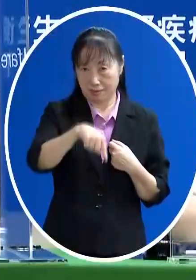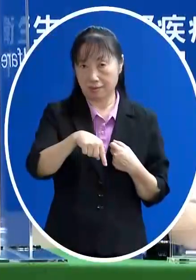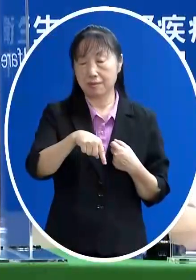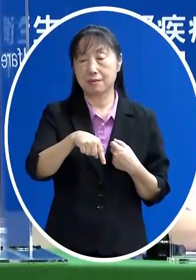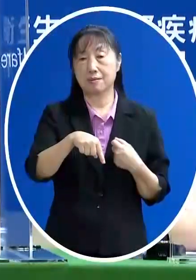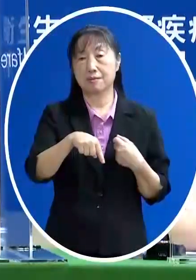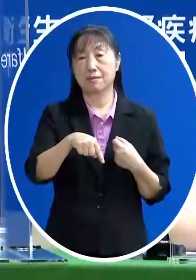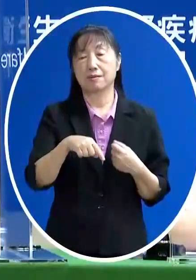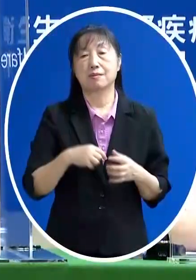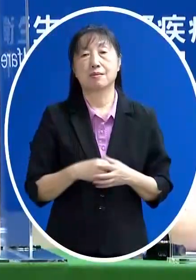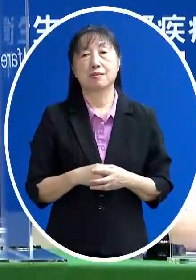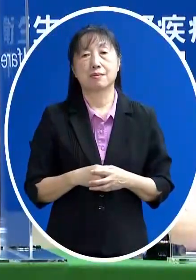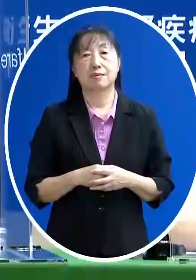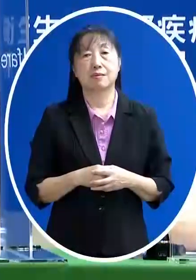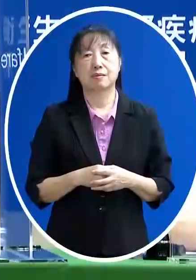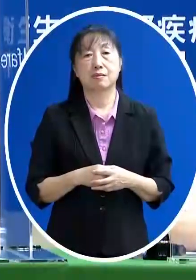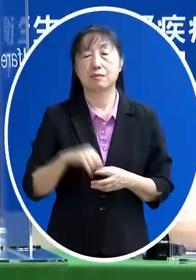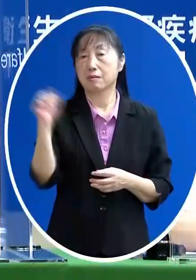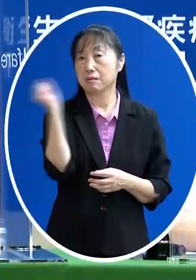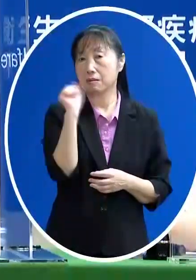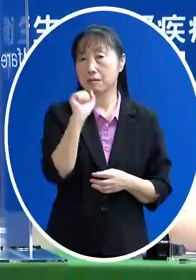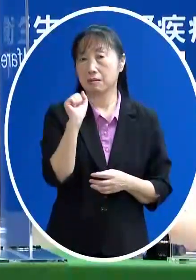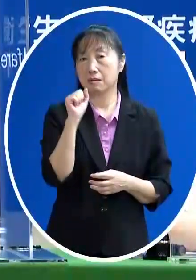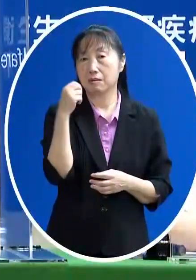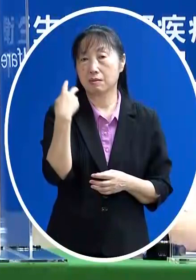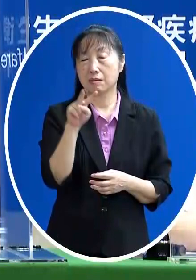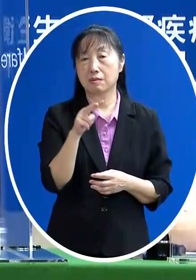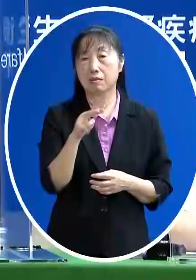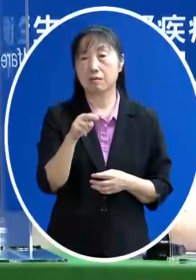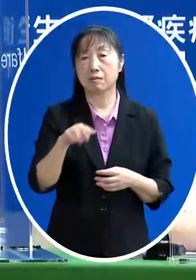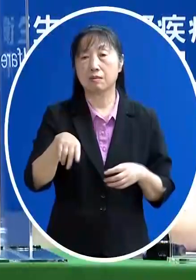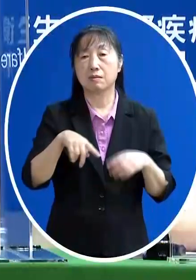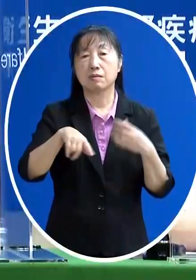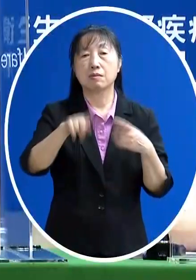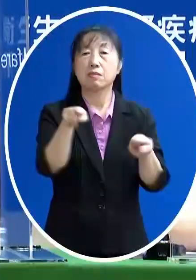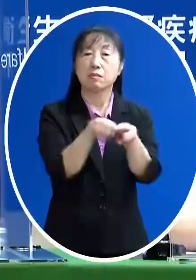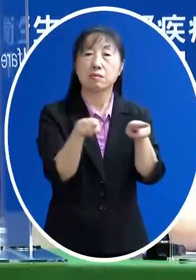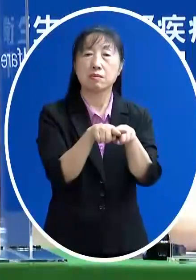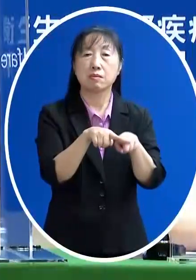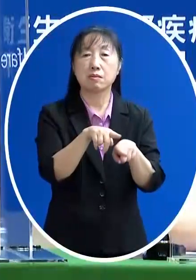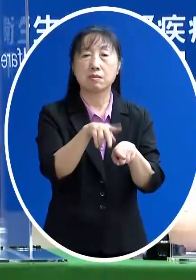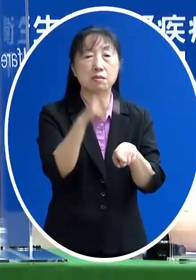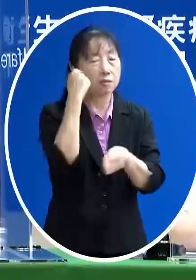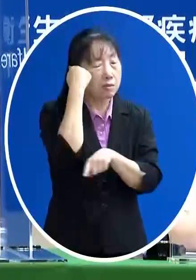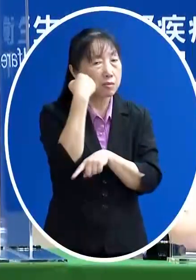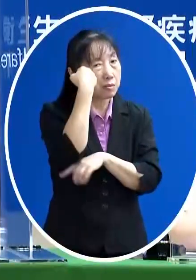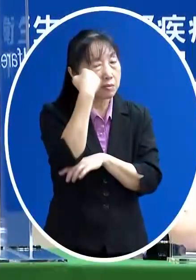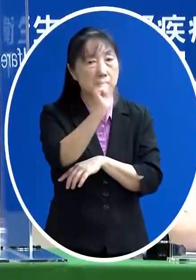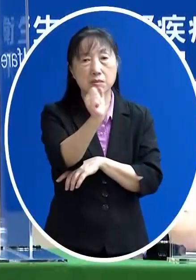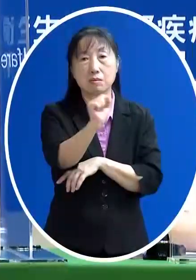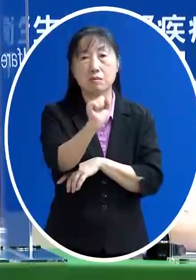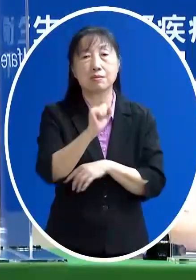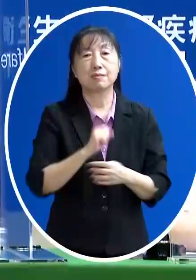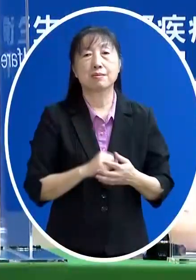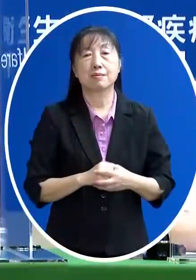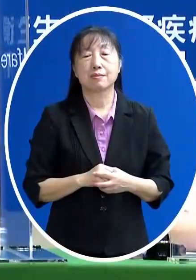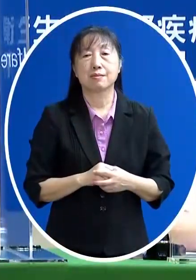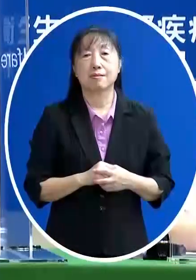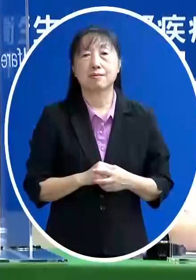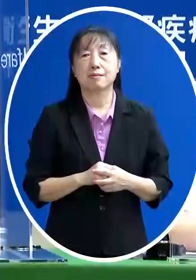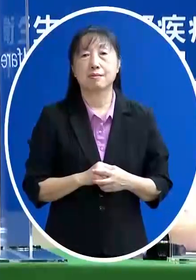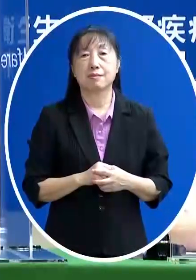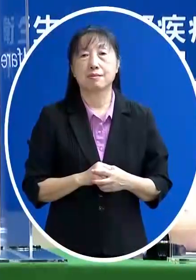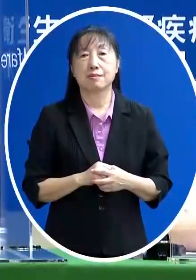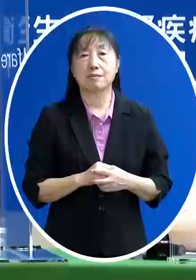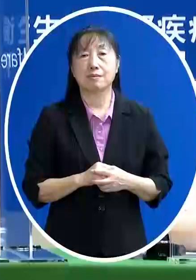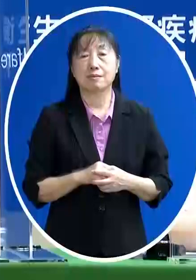则，然后那而且不可以去住这个一般的旅馆哦，只能住防疫旅馆，不能住一般的旅馆。那另外还有一个要